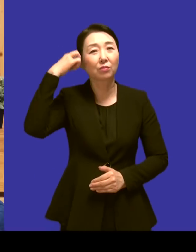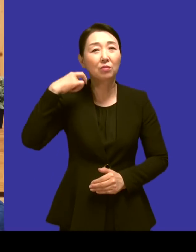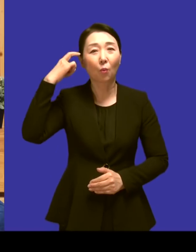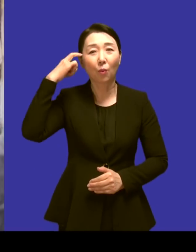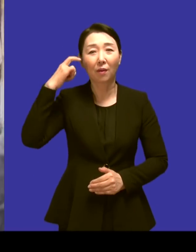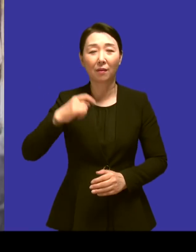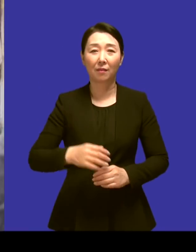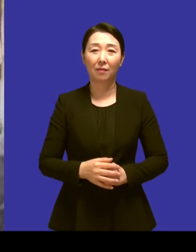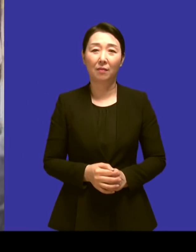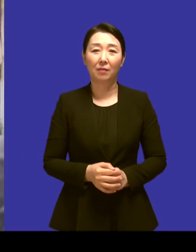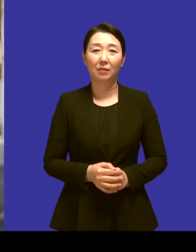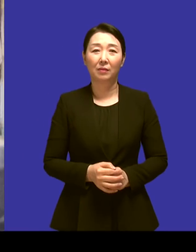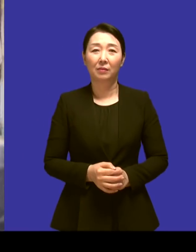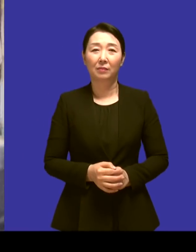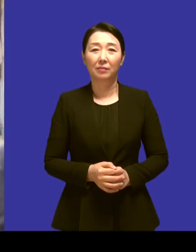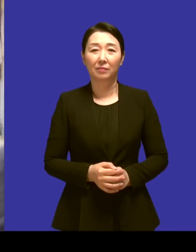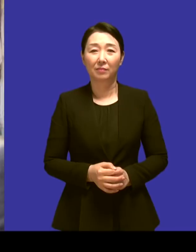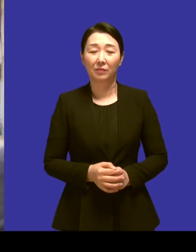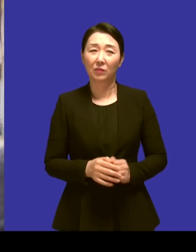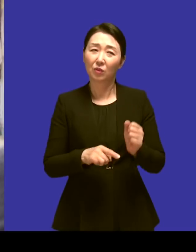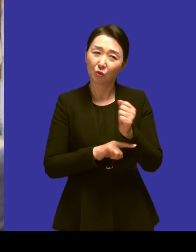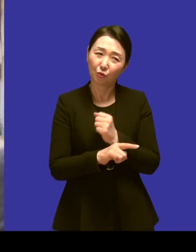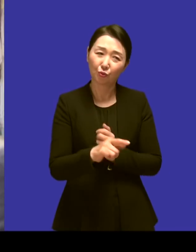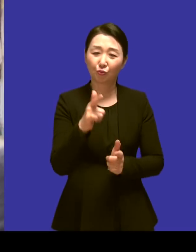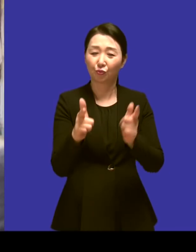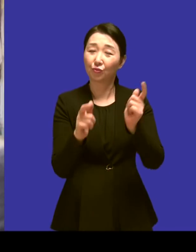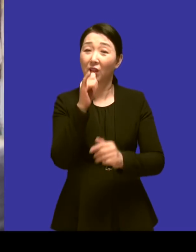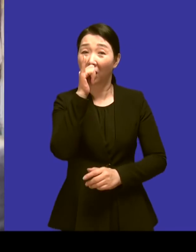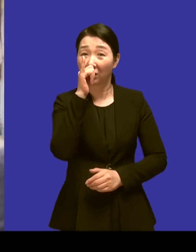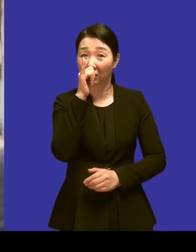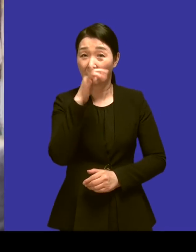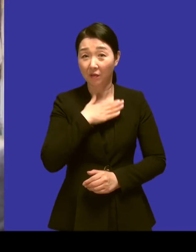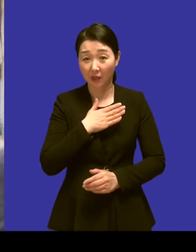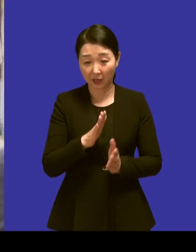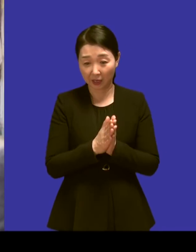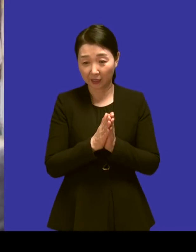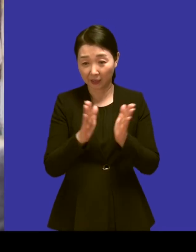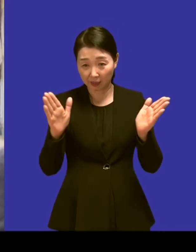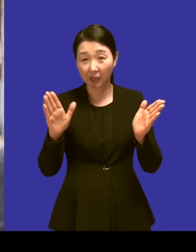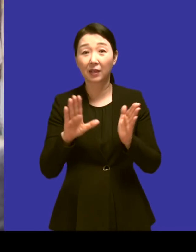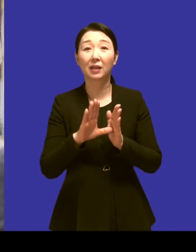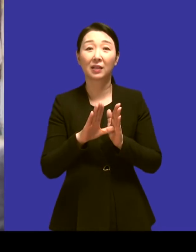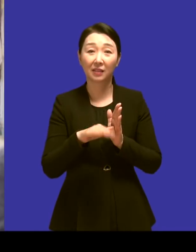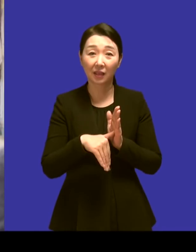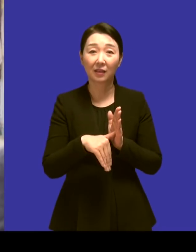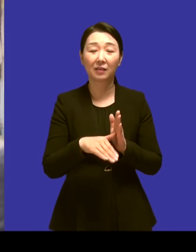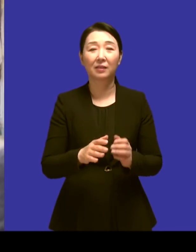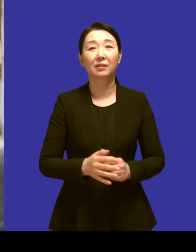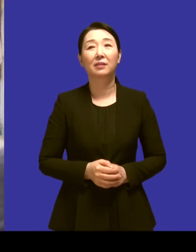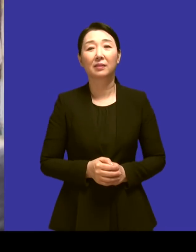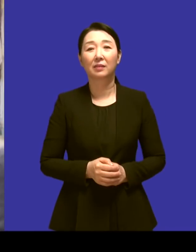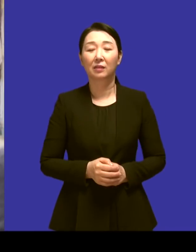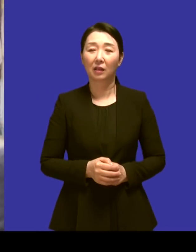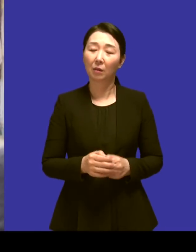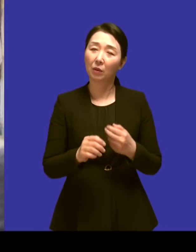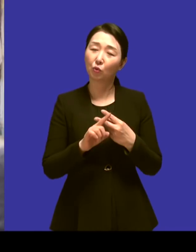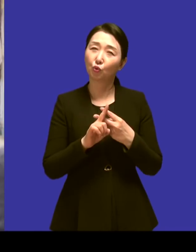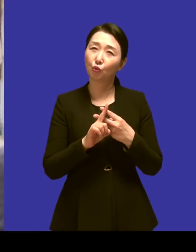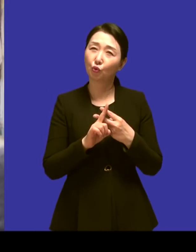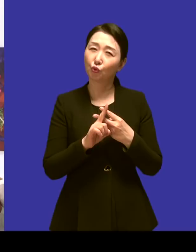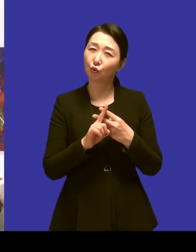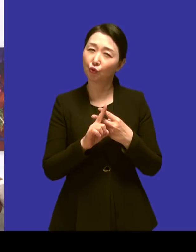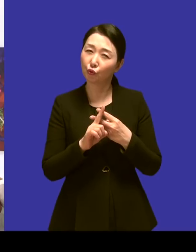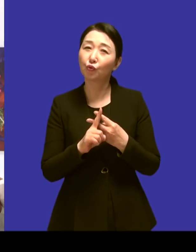느끼셨을까요? 여러 가지 이유가 있었던 것 같은데 제가 시작하는 그 첫 번째 이제 시작점은 네. 이제 중학교에 이제